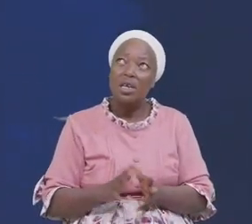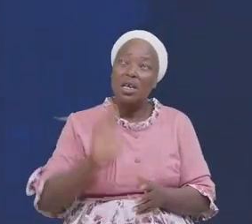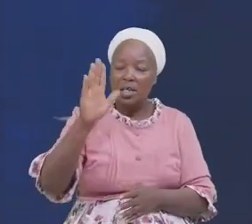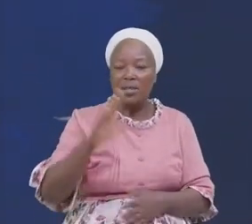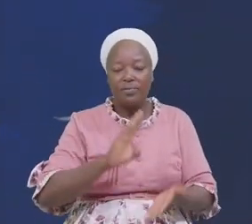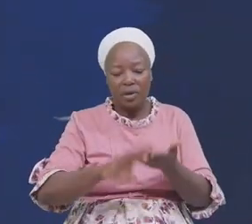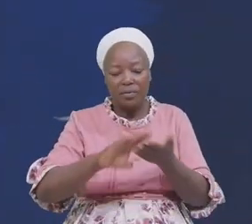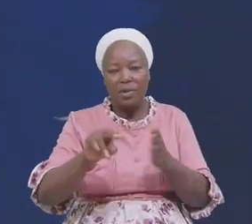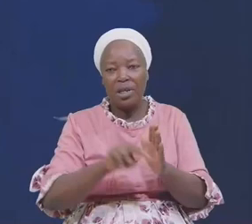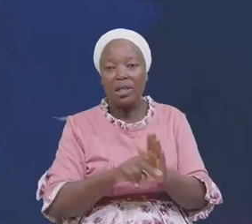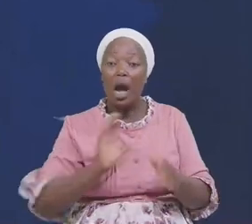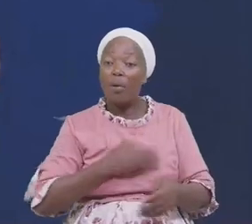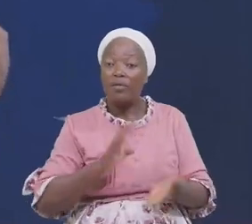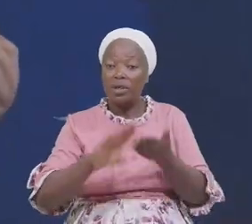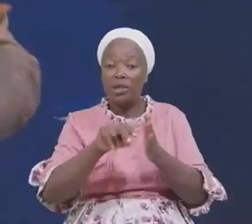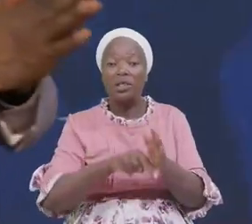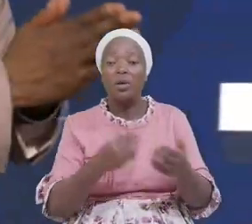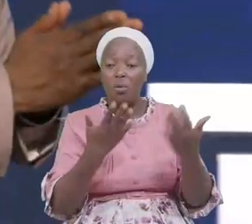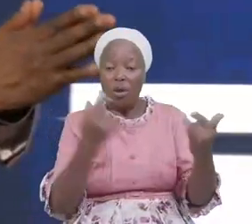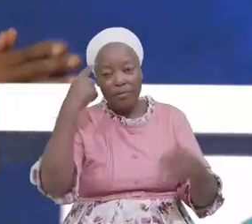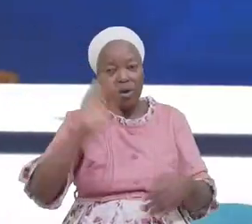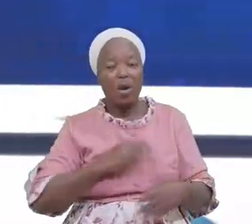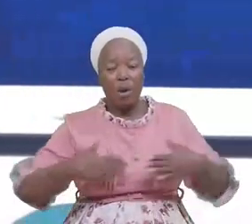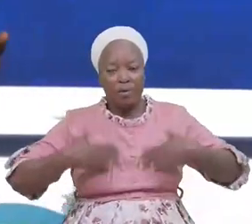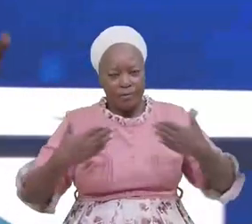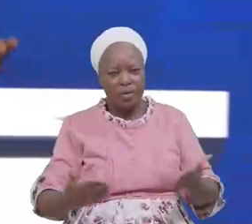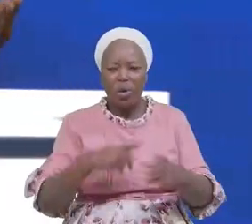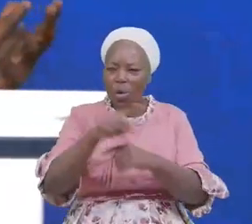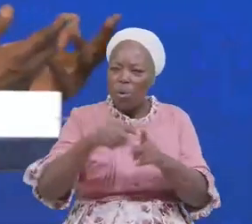Notre pardon attend notre confession.